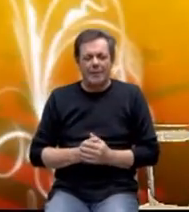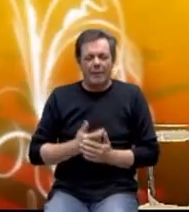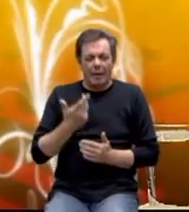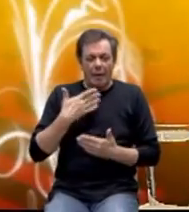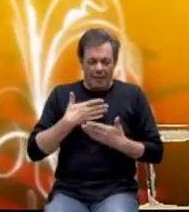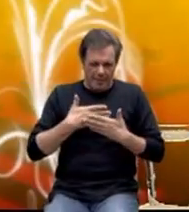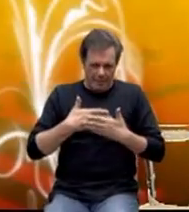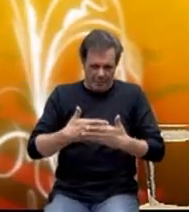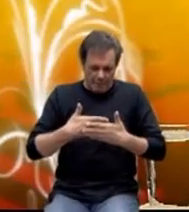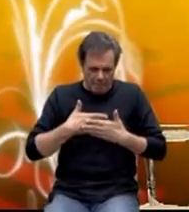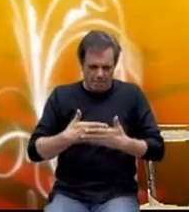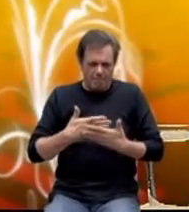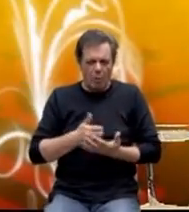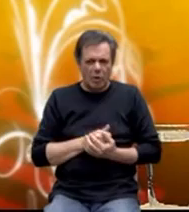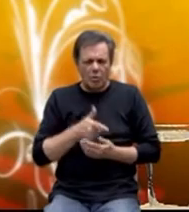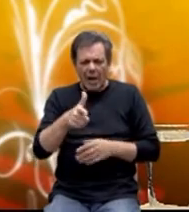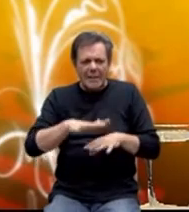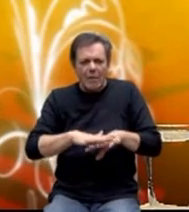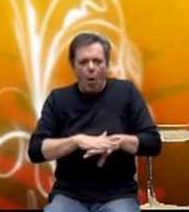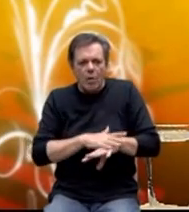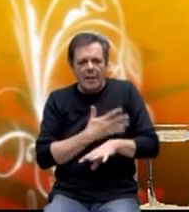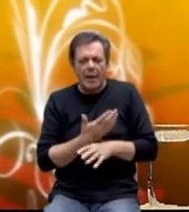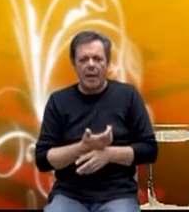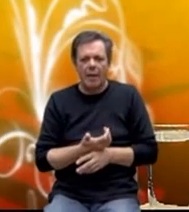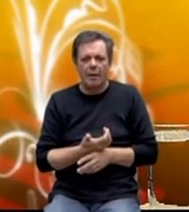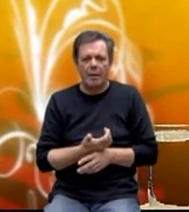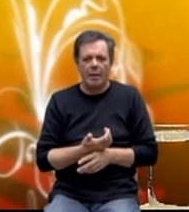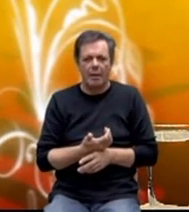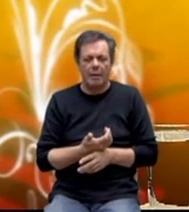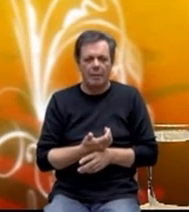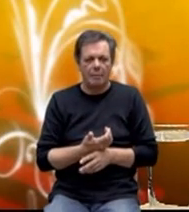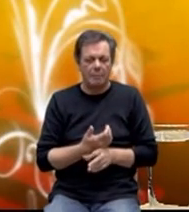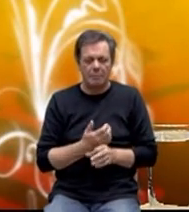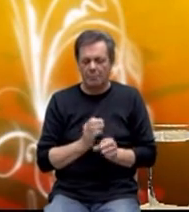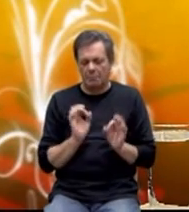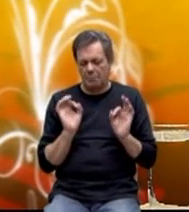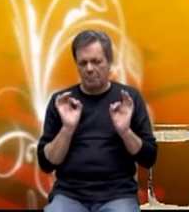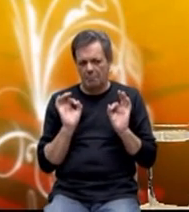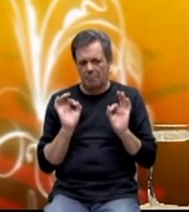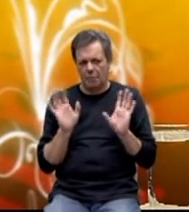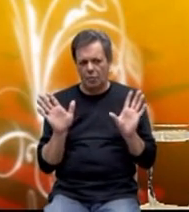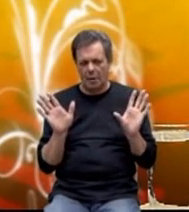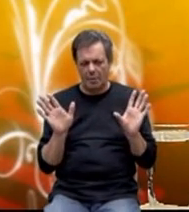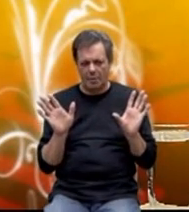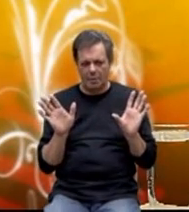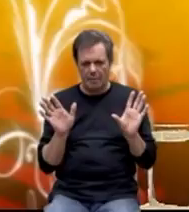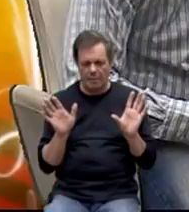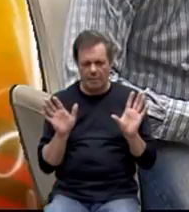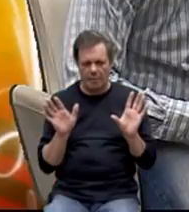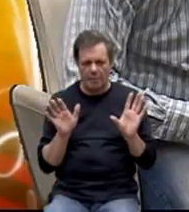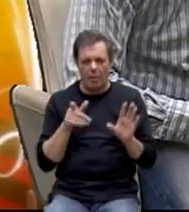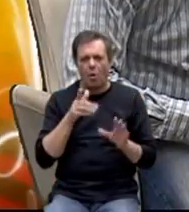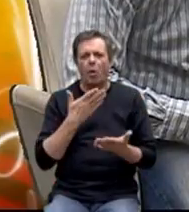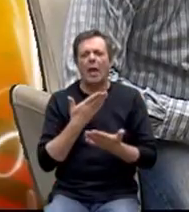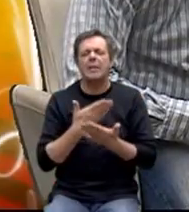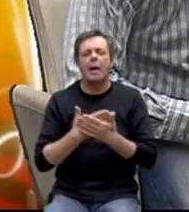prodisali, kad je prodisao, jel ste osjetili, jel vas ništa? Ne, ništa. Nikakav kontakt, ne, samo je disao. Samo